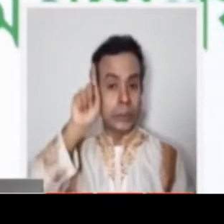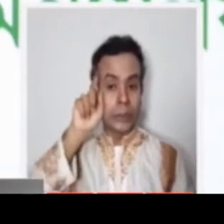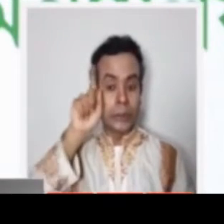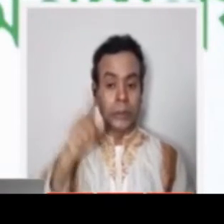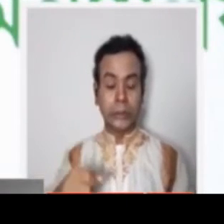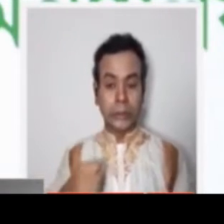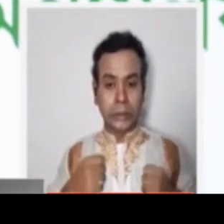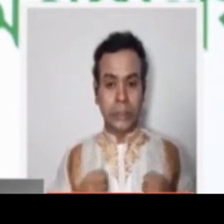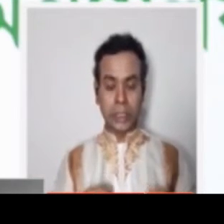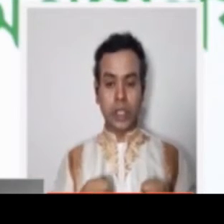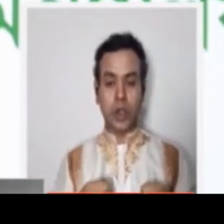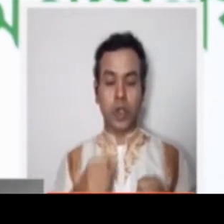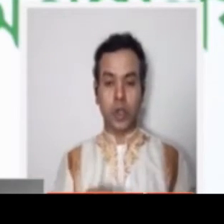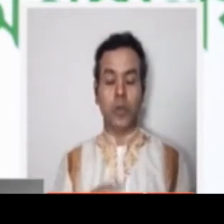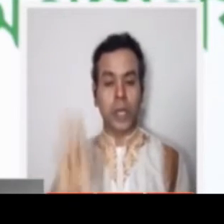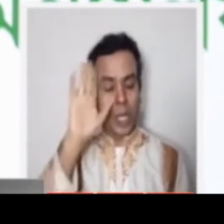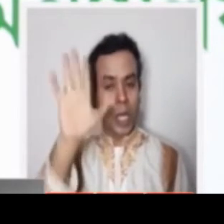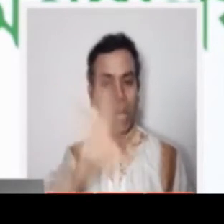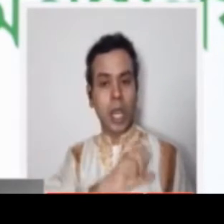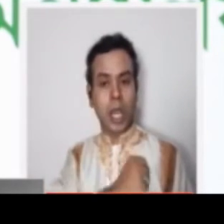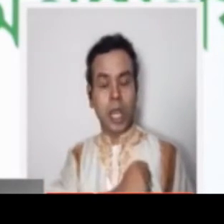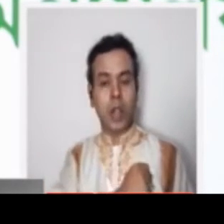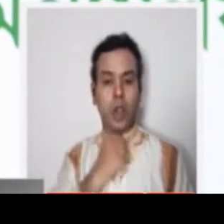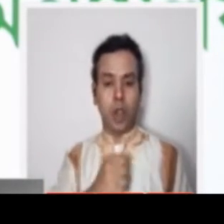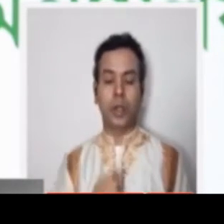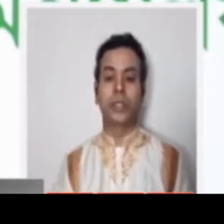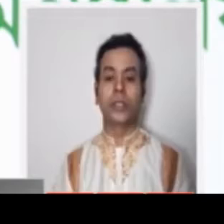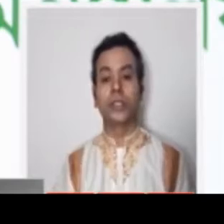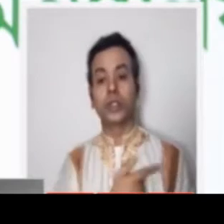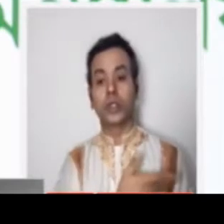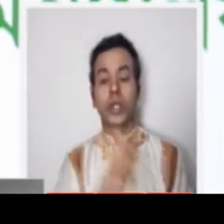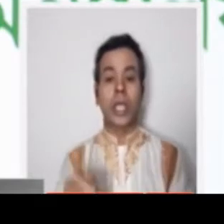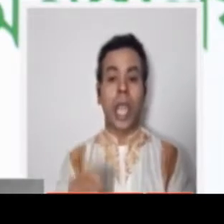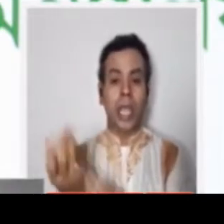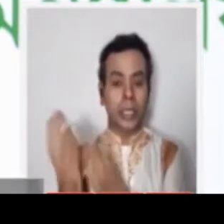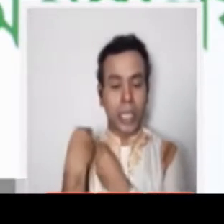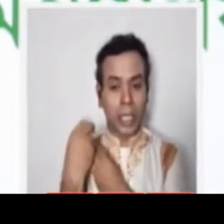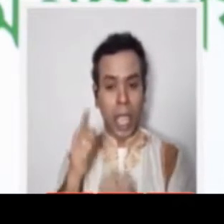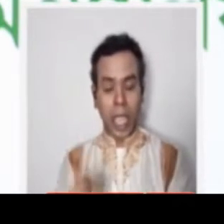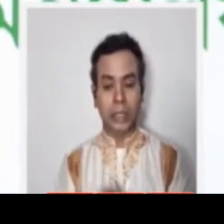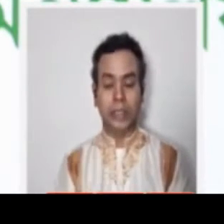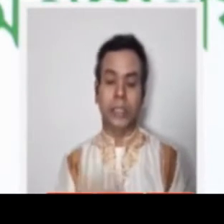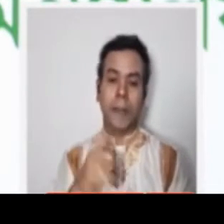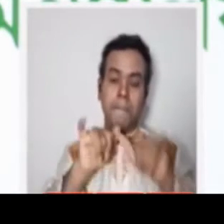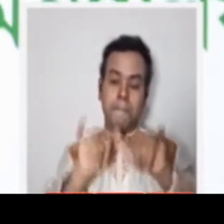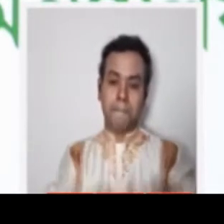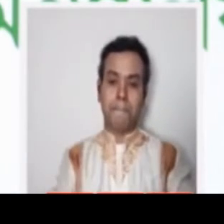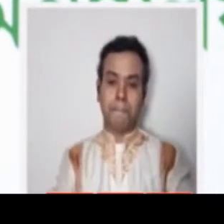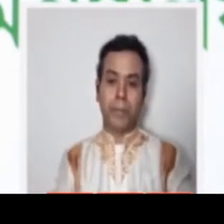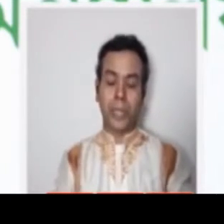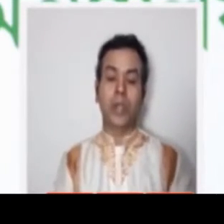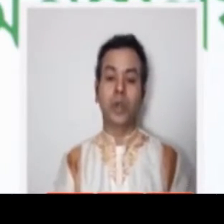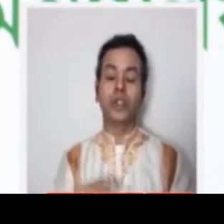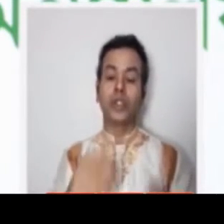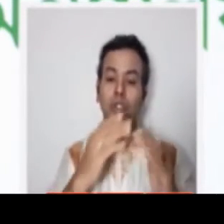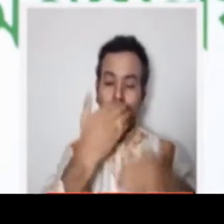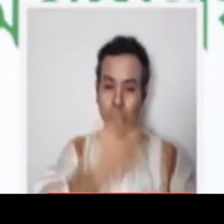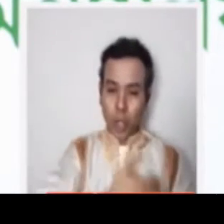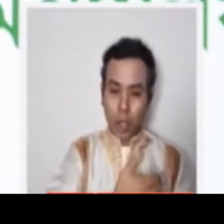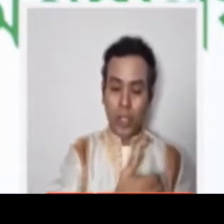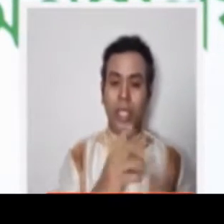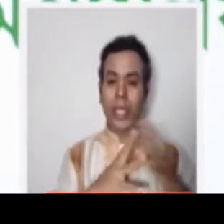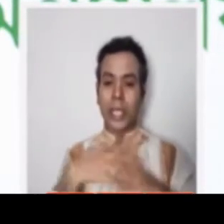রোগীর সংখ্যা দাঁড়ালো 6,190 জনে। নতুন করে যারা মারা গেছেন তাদের 13 জন ঢাকা বিভাগের, 9 জন চট্টগ্রাম বিভাগের, 1 জন বরিশাল বিভাগের